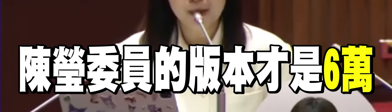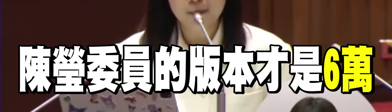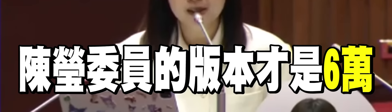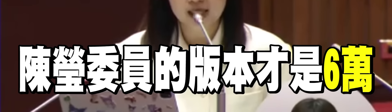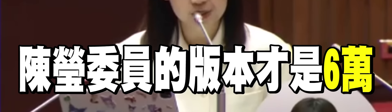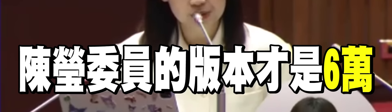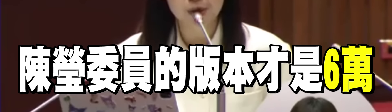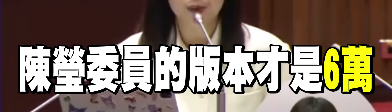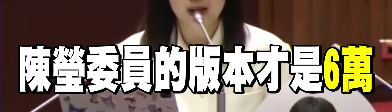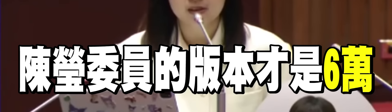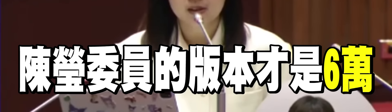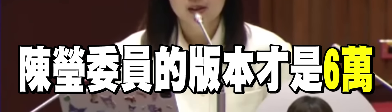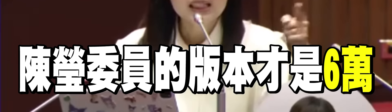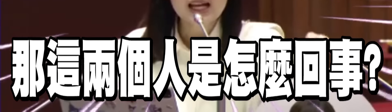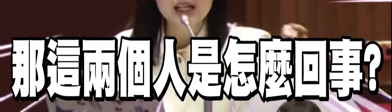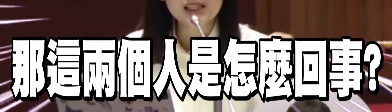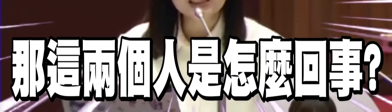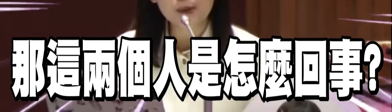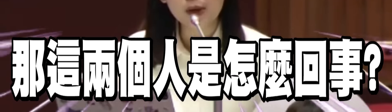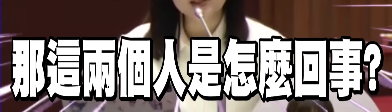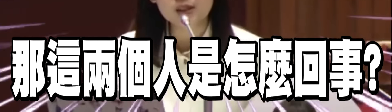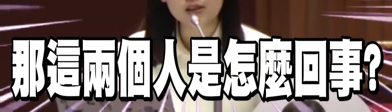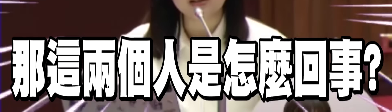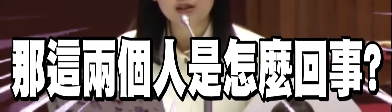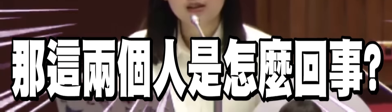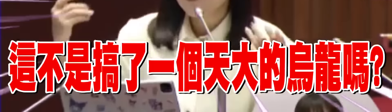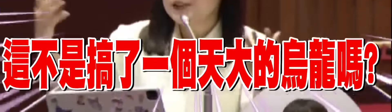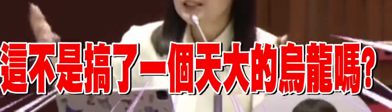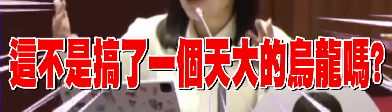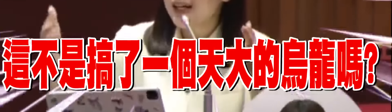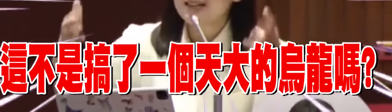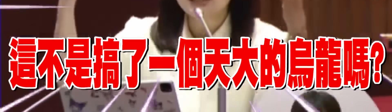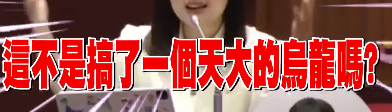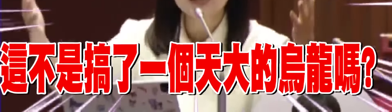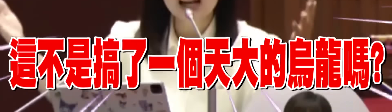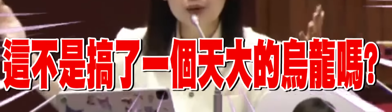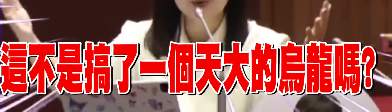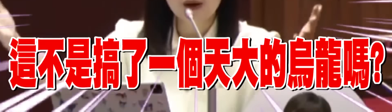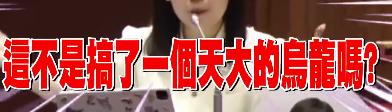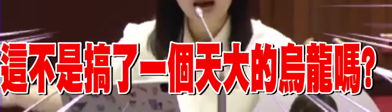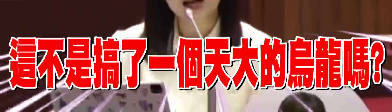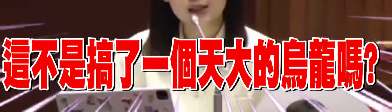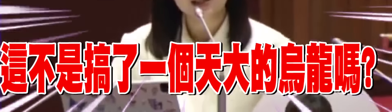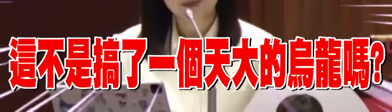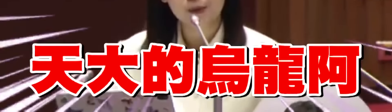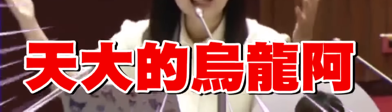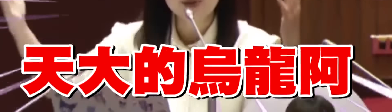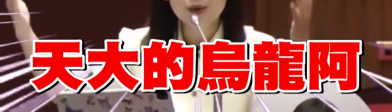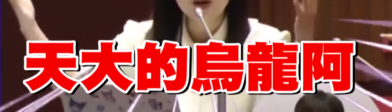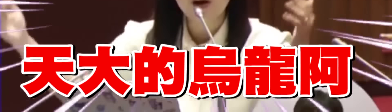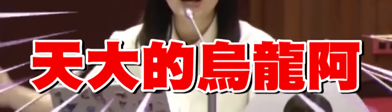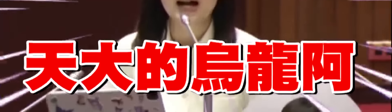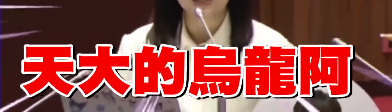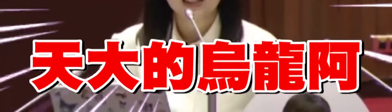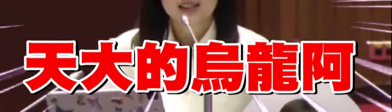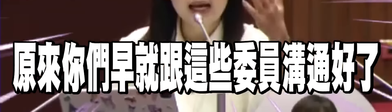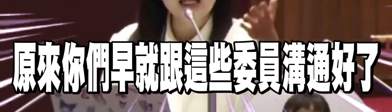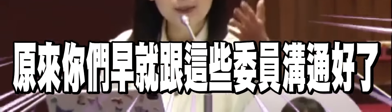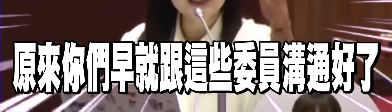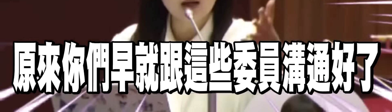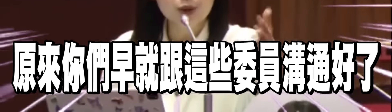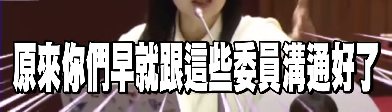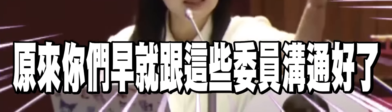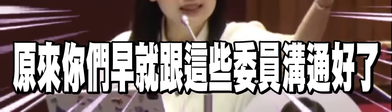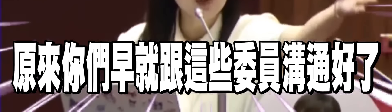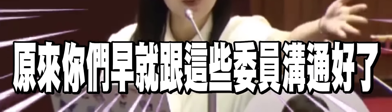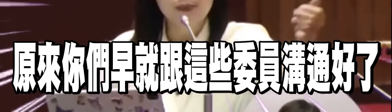英委员的版本才是六万。那这两个人是怎么回事？这就是搞了一个天大的乌龙吗？天大的乌龙啊！原来